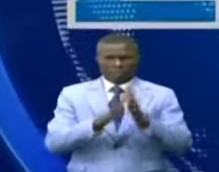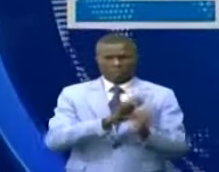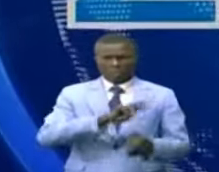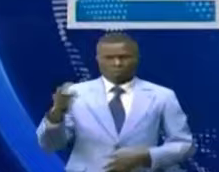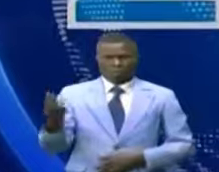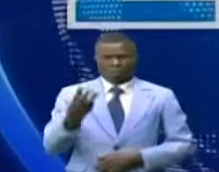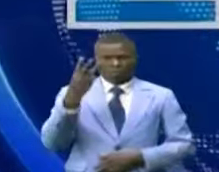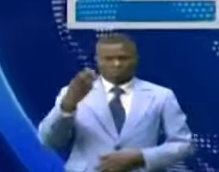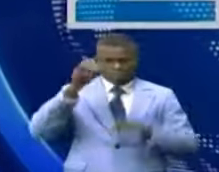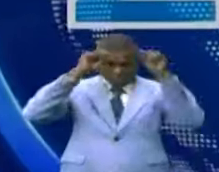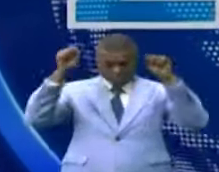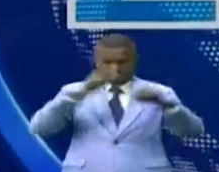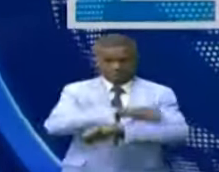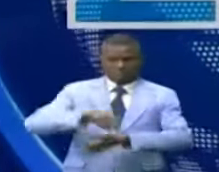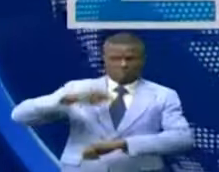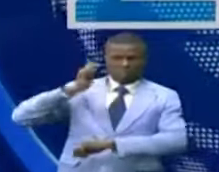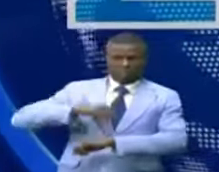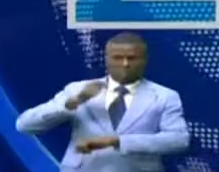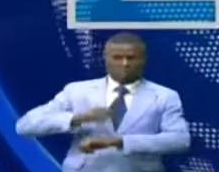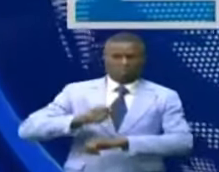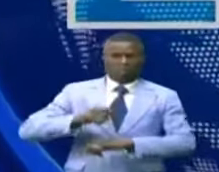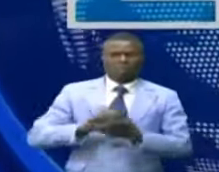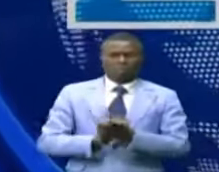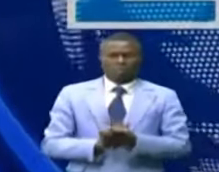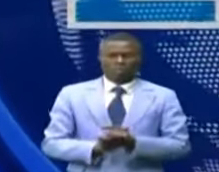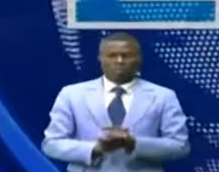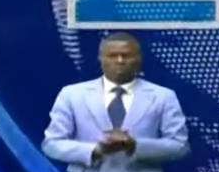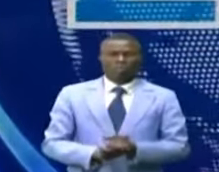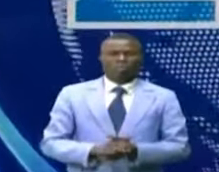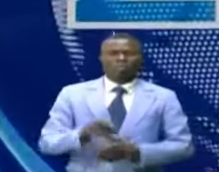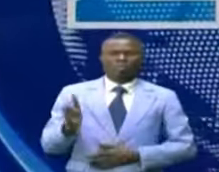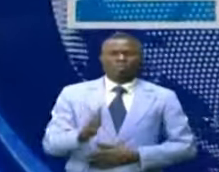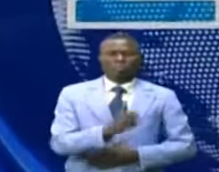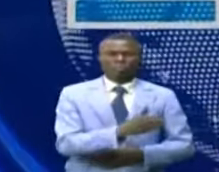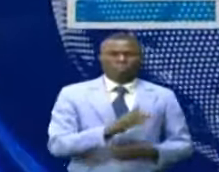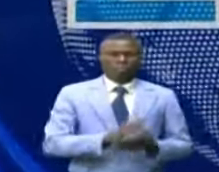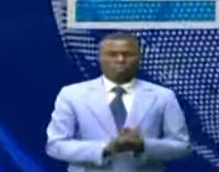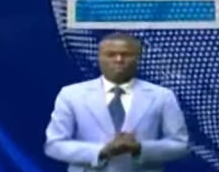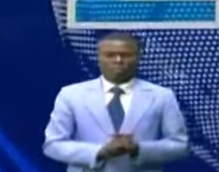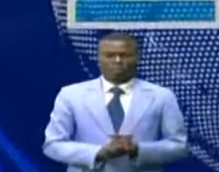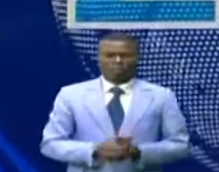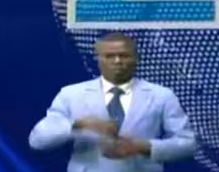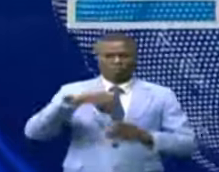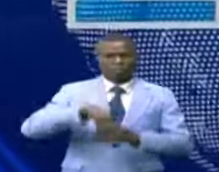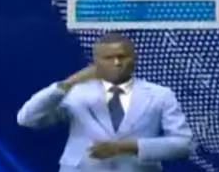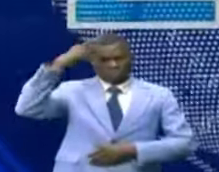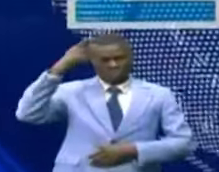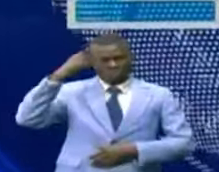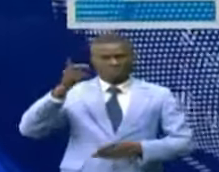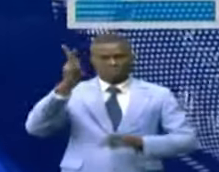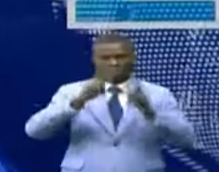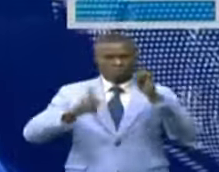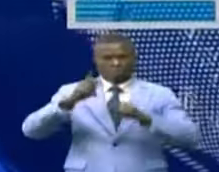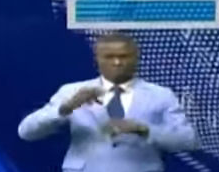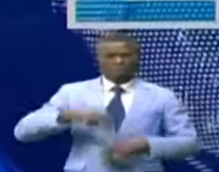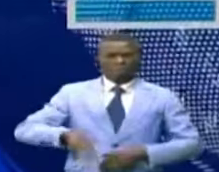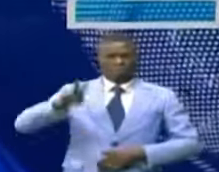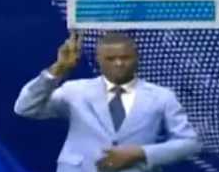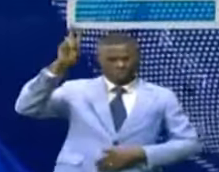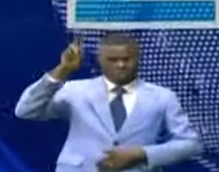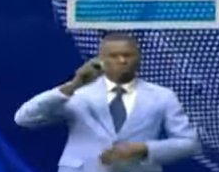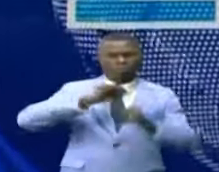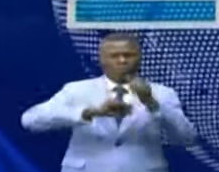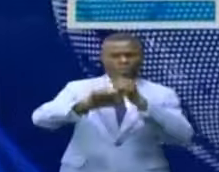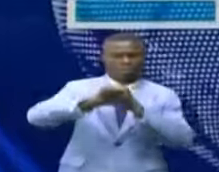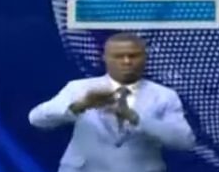octobre 2023. Président du tribunal Kasundangeleka Charlie. En politique, les militants de l'UDPS Maluku ont été